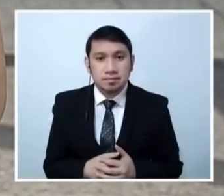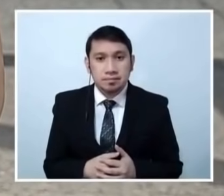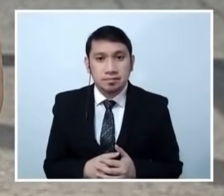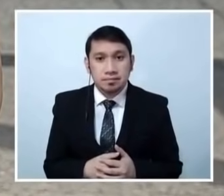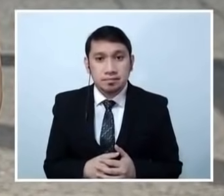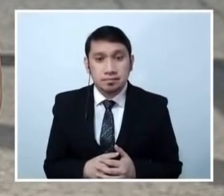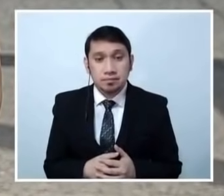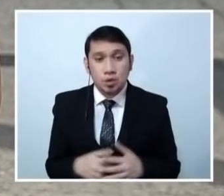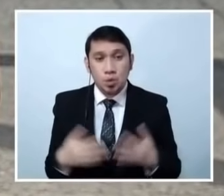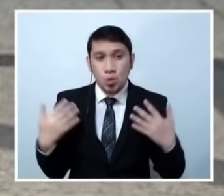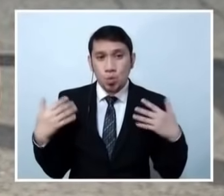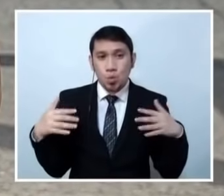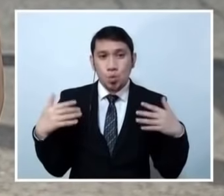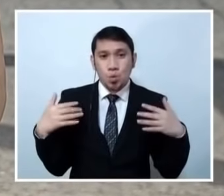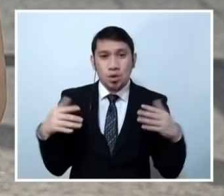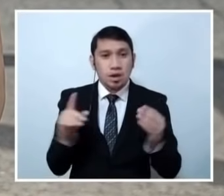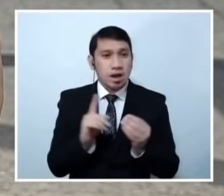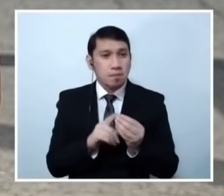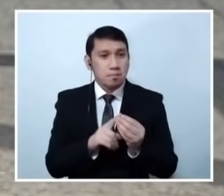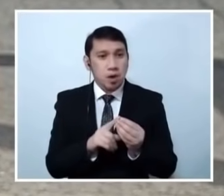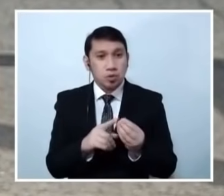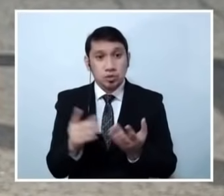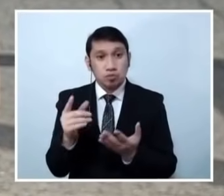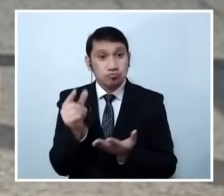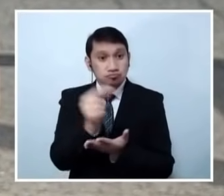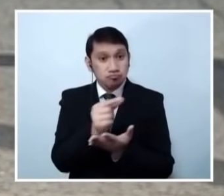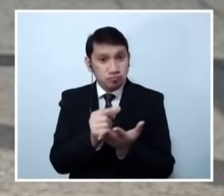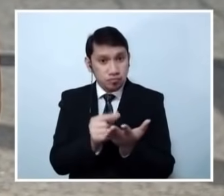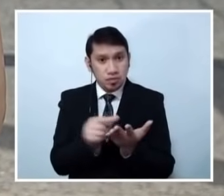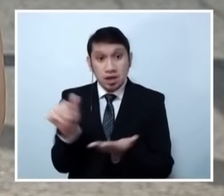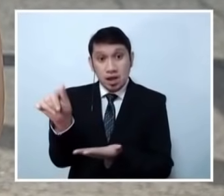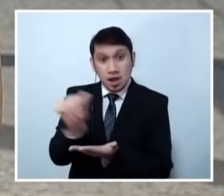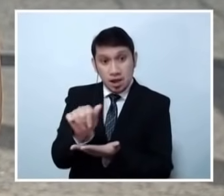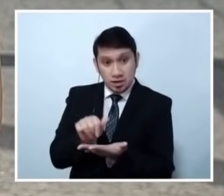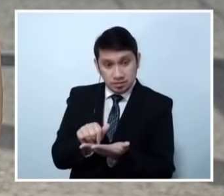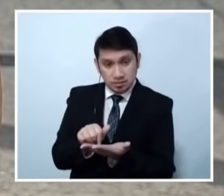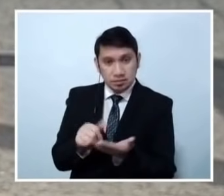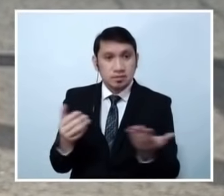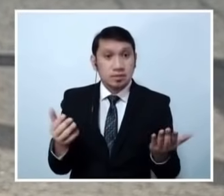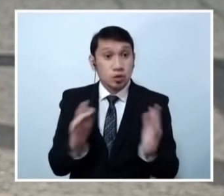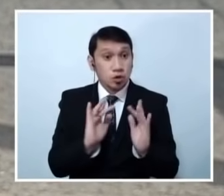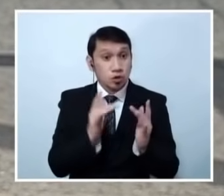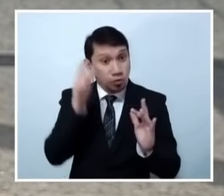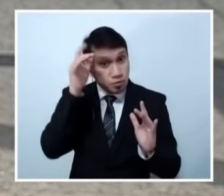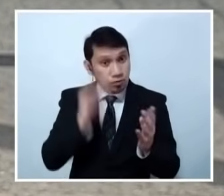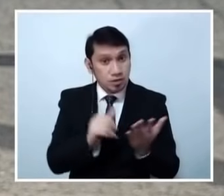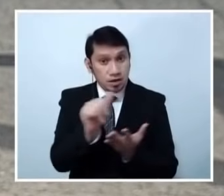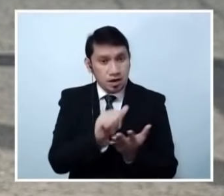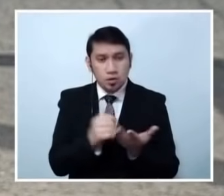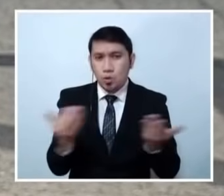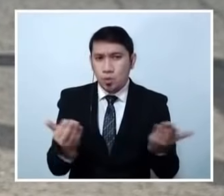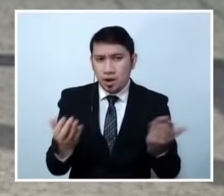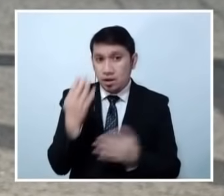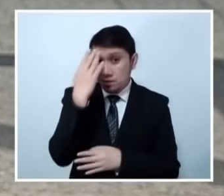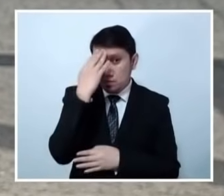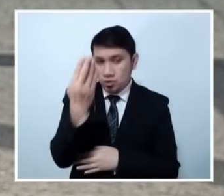Bumili po ang marami sa digital art ng isang grade 12 student mula sa San Miguel, Bulacan, kung saan iba-ibang disenyo ng gown